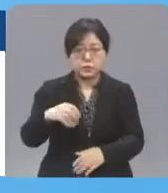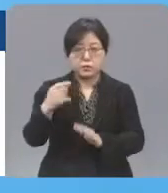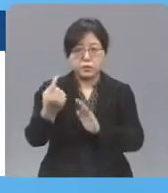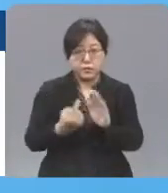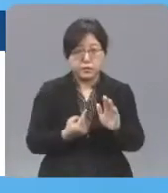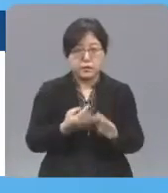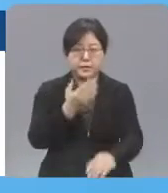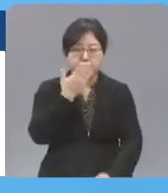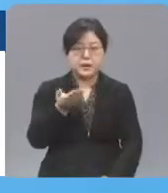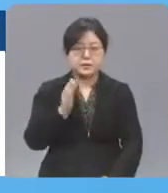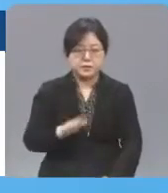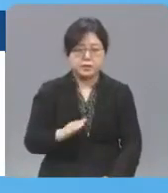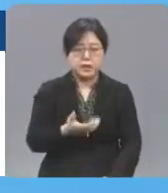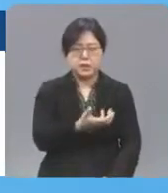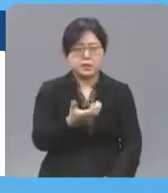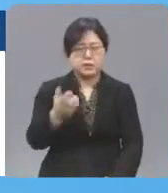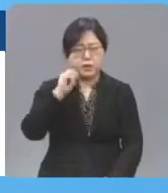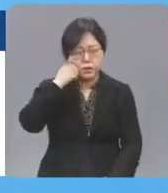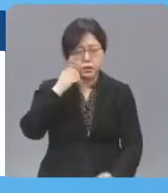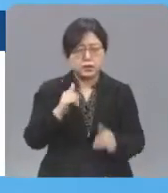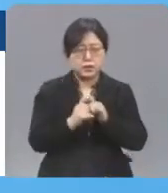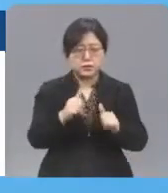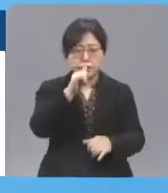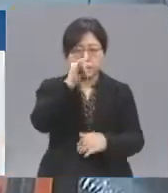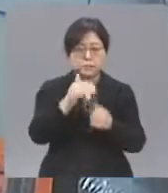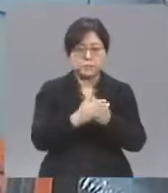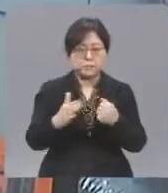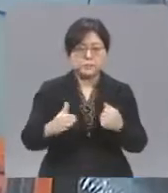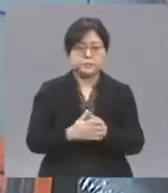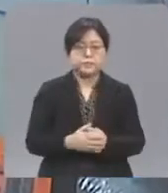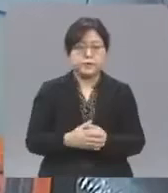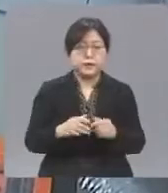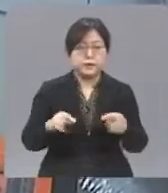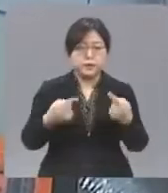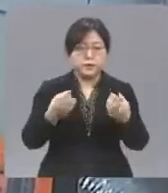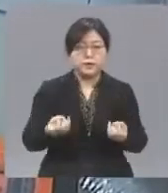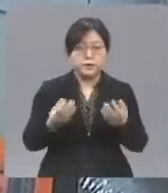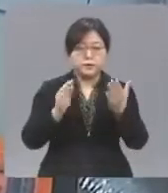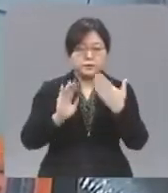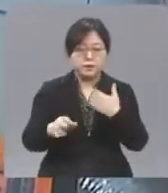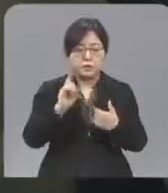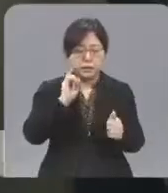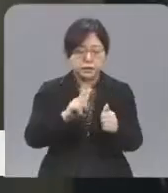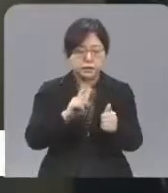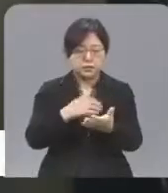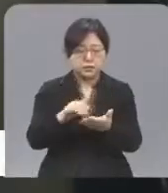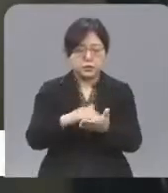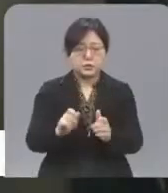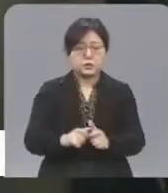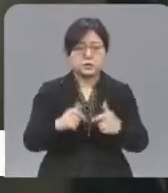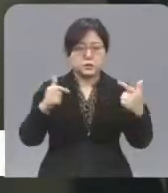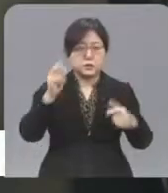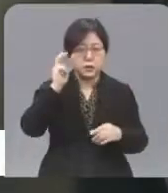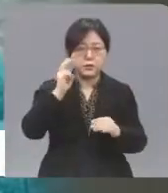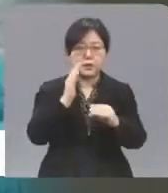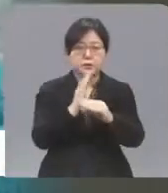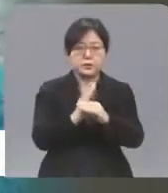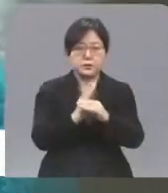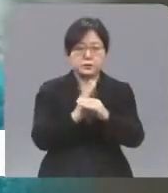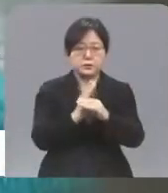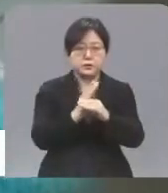할 수는 있는데 그 이동이 어려우신 분들이 계시잖아요. 설 연휴 이후 확진자 수가 더욱 증가할 것으로 예상되는